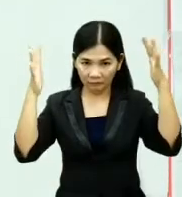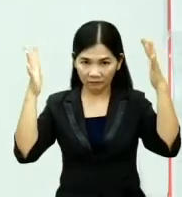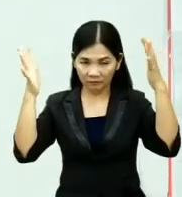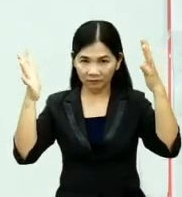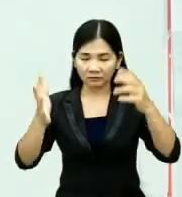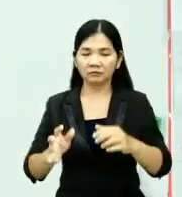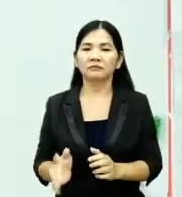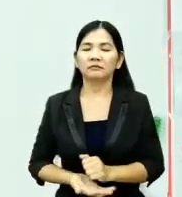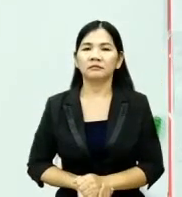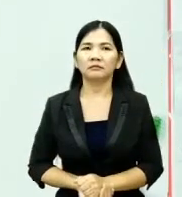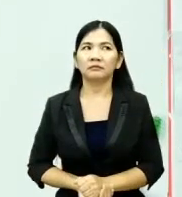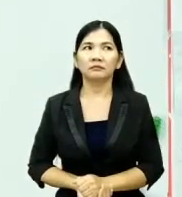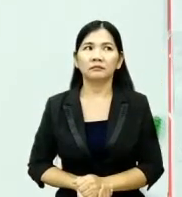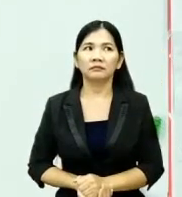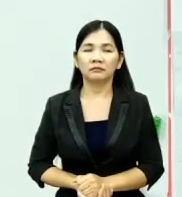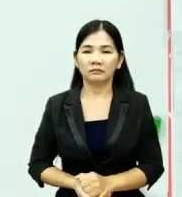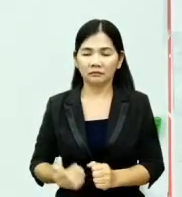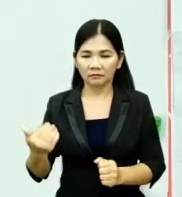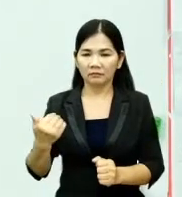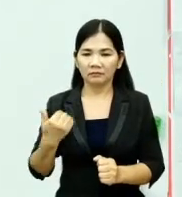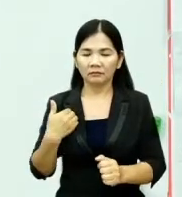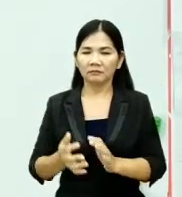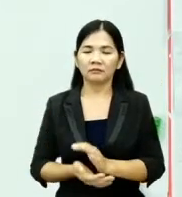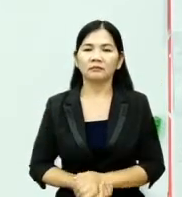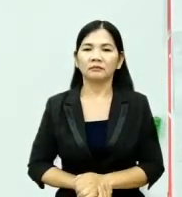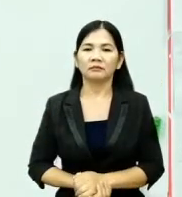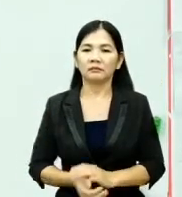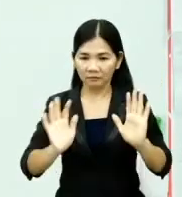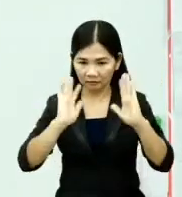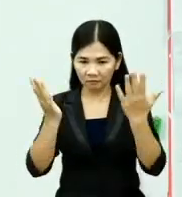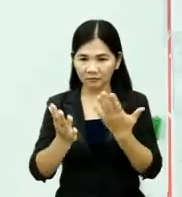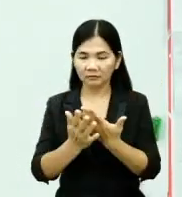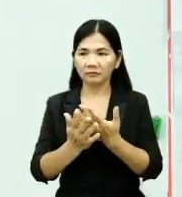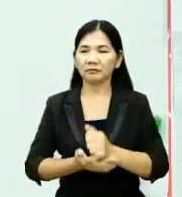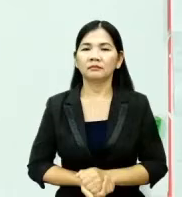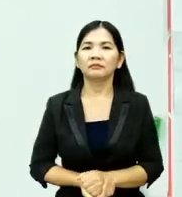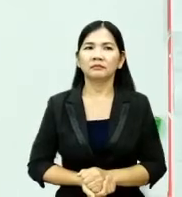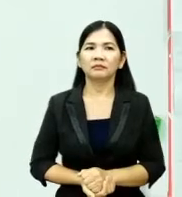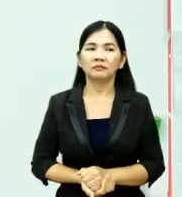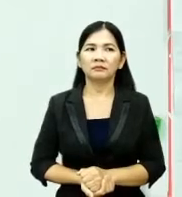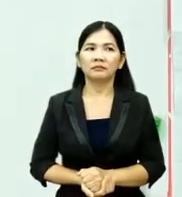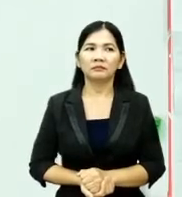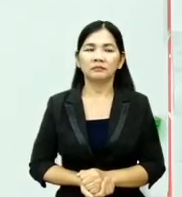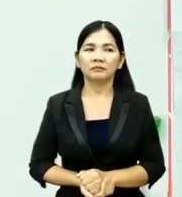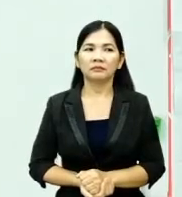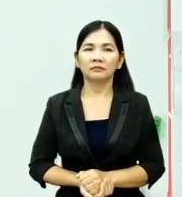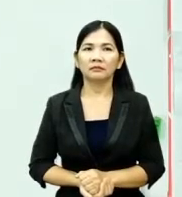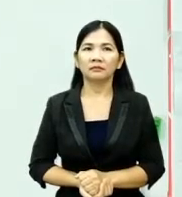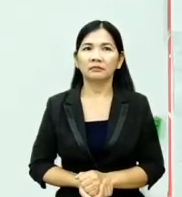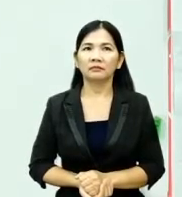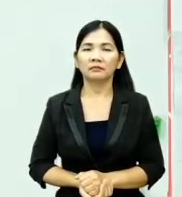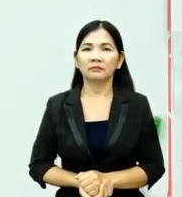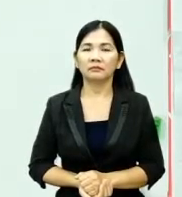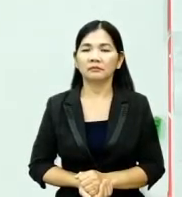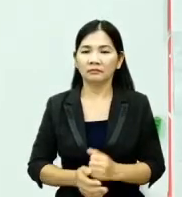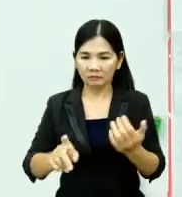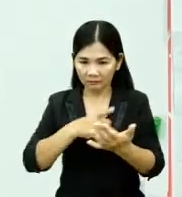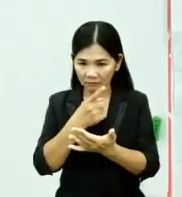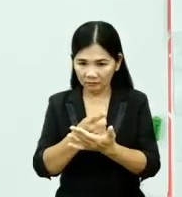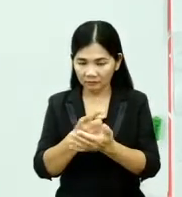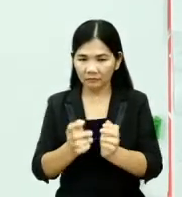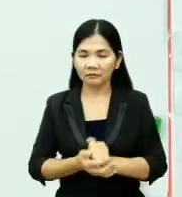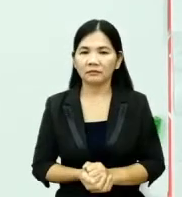nào học bảo sát tô con có chat tập bàn nhé nè cứ tiếng ở khnì chà được chưa nè con cho room